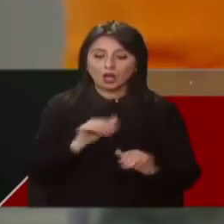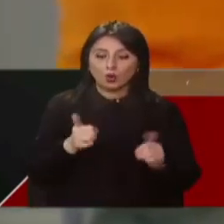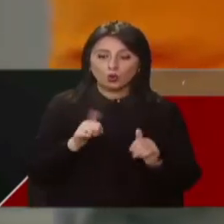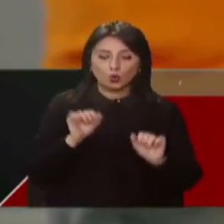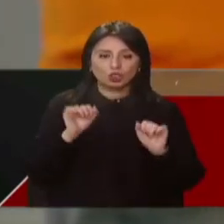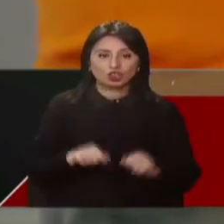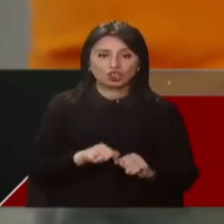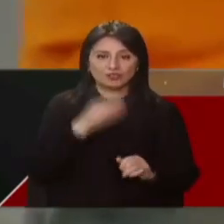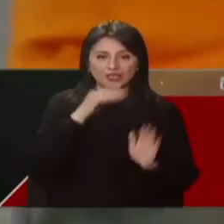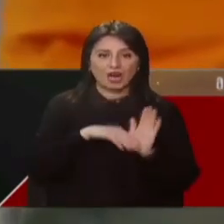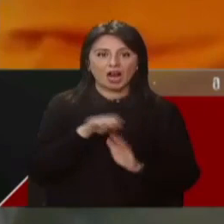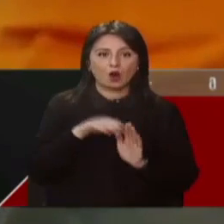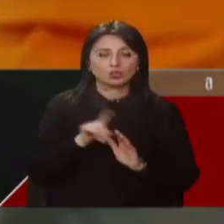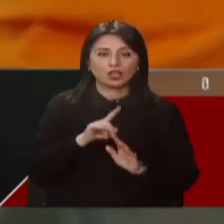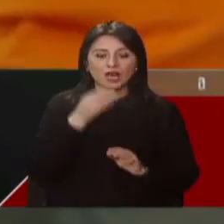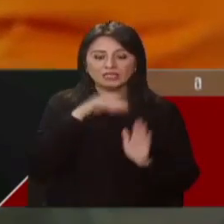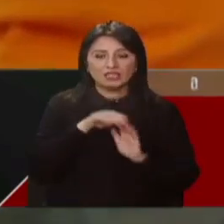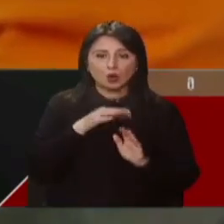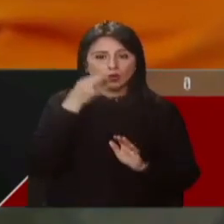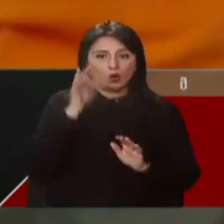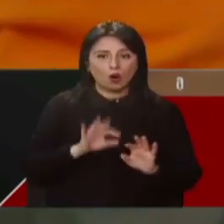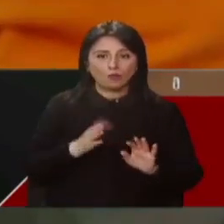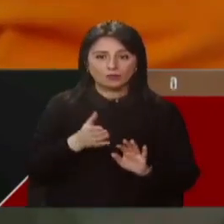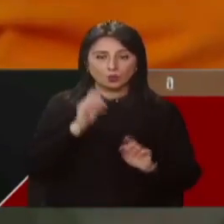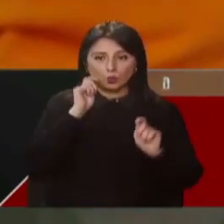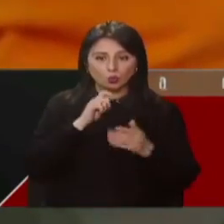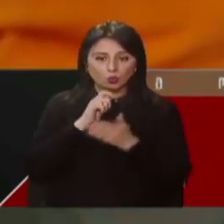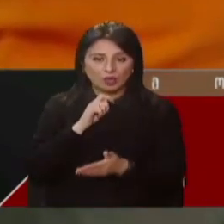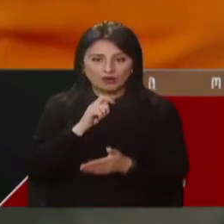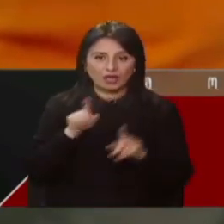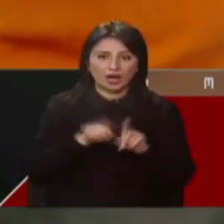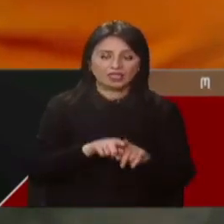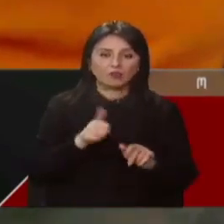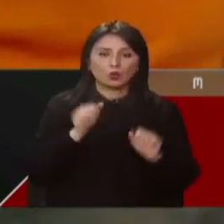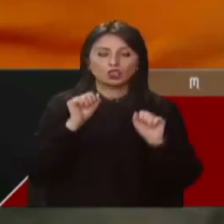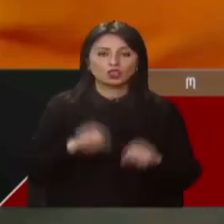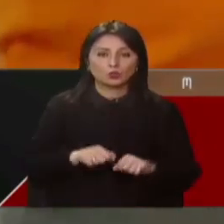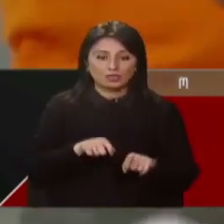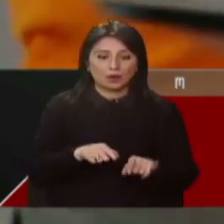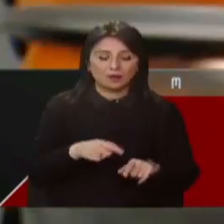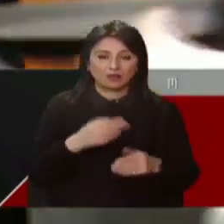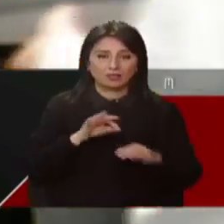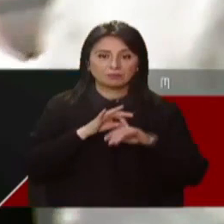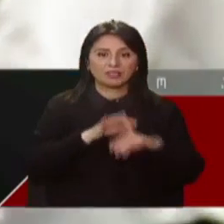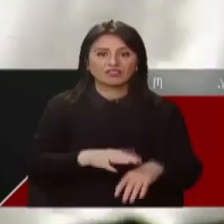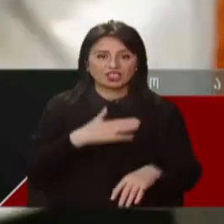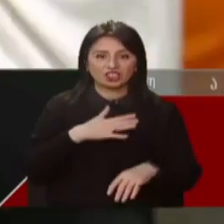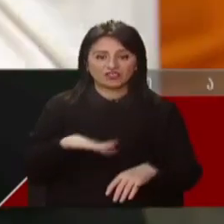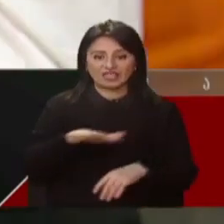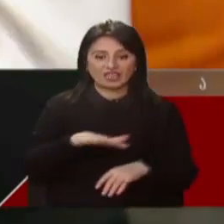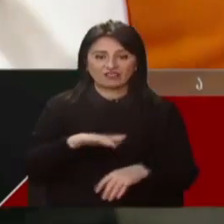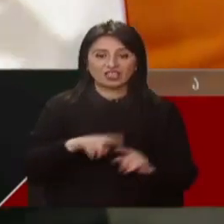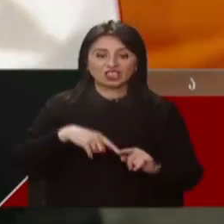rogor sheguizlia gaumjobeseba rasa uketiso gamotsdileba aks Ukrainas da aseve tu rogor sheuzlia amas migviqvanos chveni